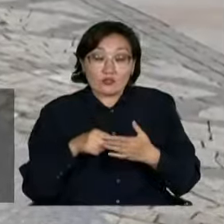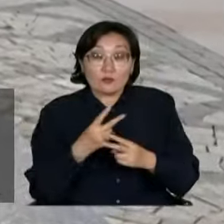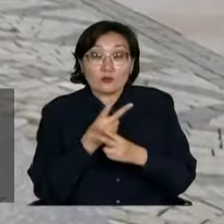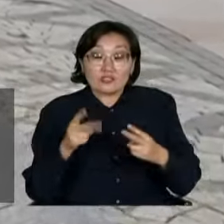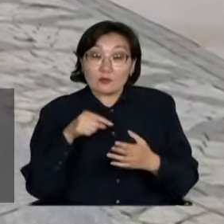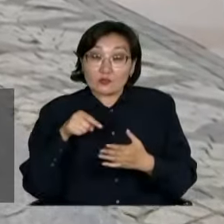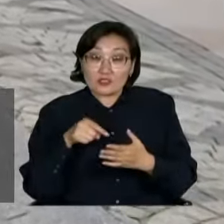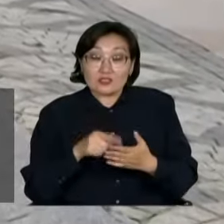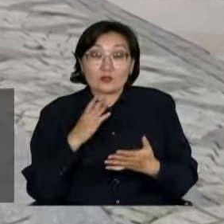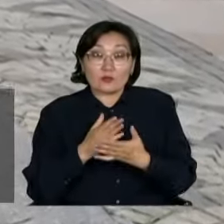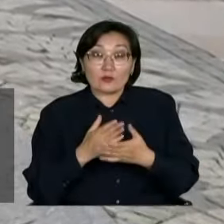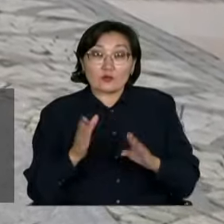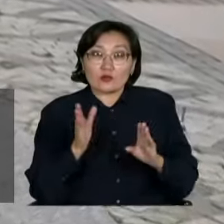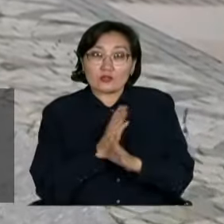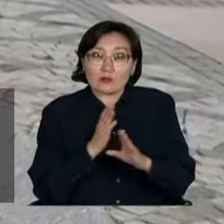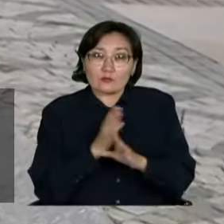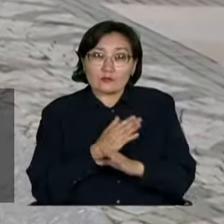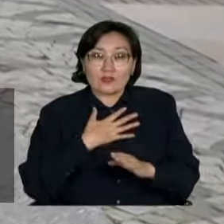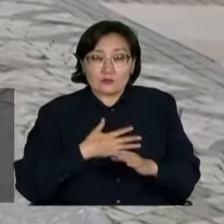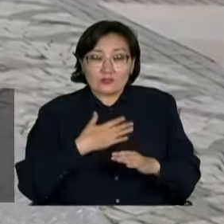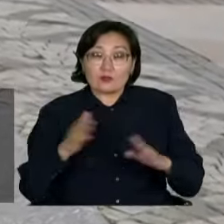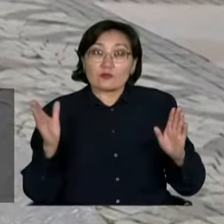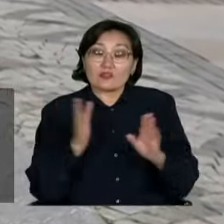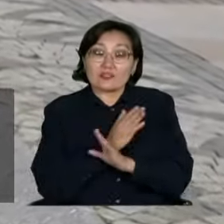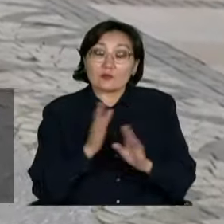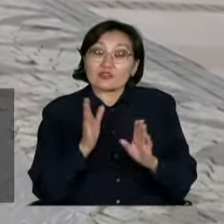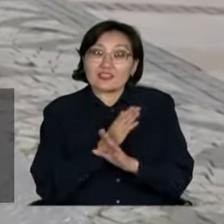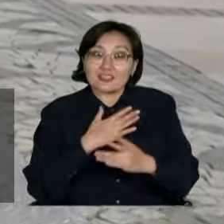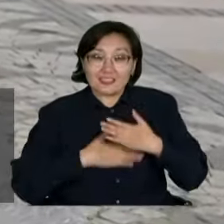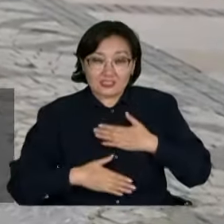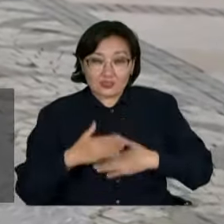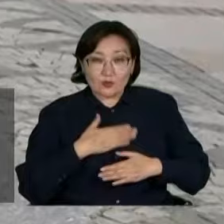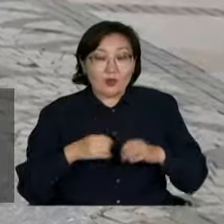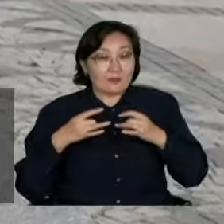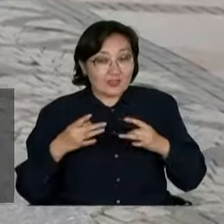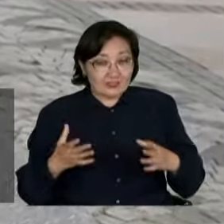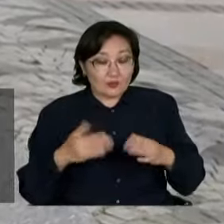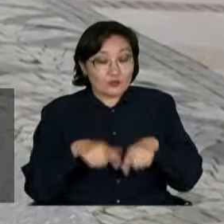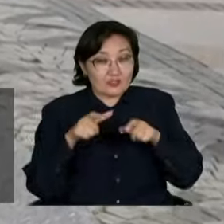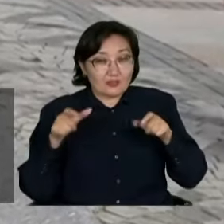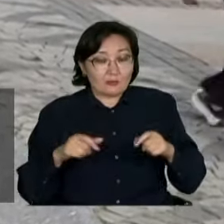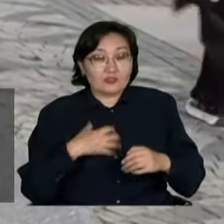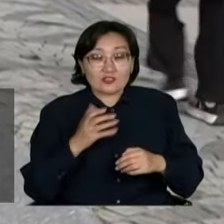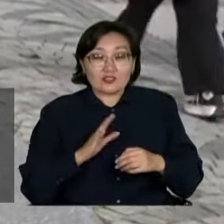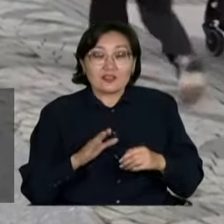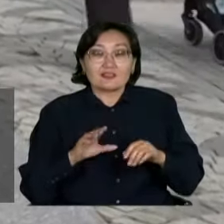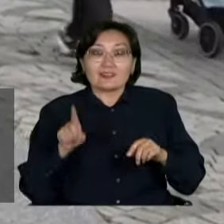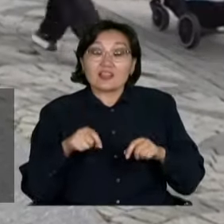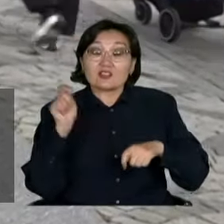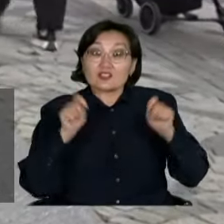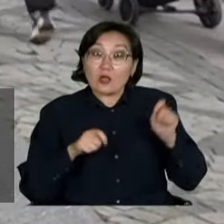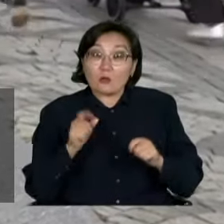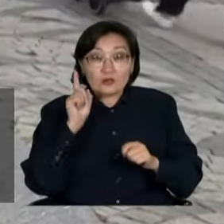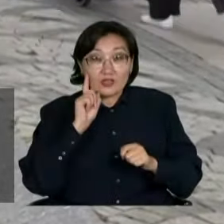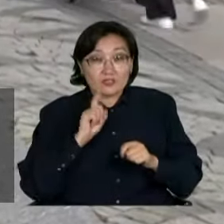в мегаполисе стоит пасмурная погода, в воздухе витает атмосфера радости и праздника. Людям не страшен даже дождь, чтобы